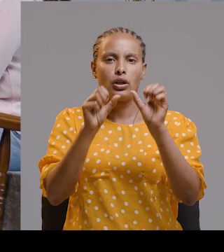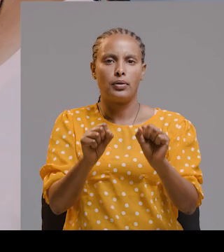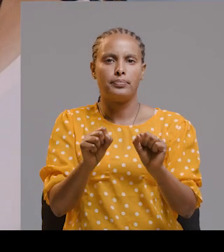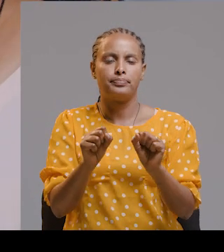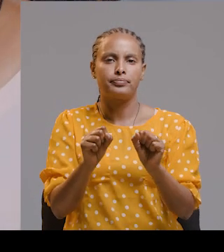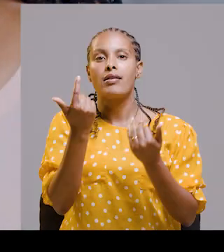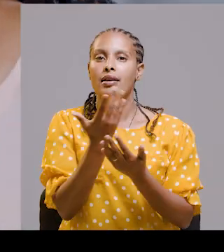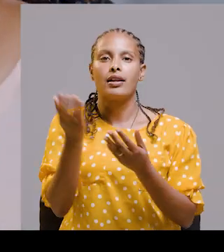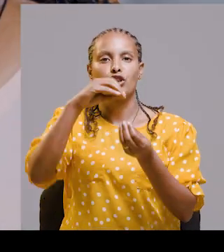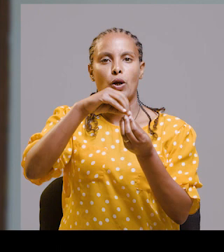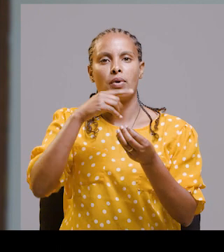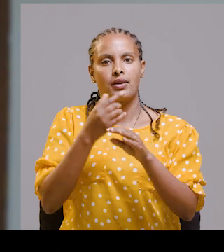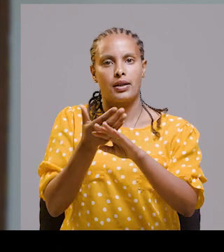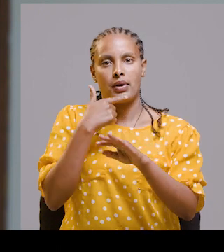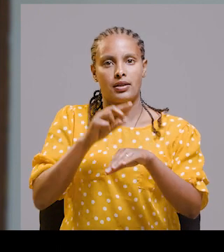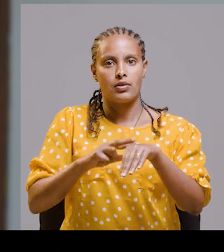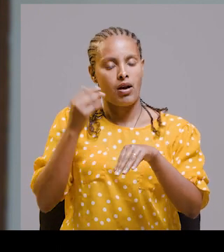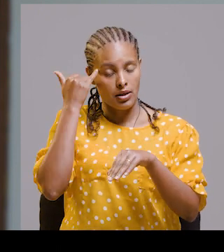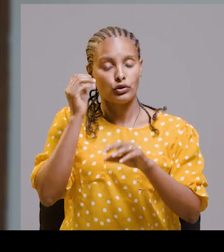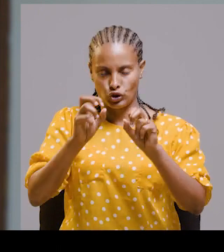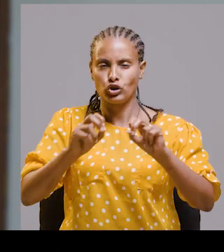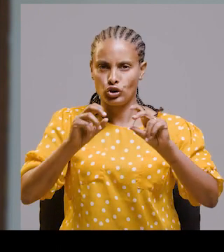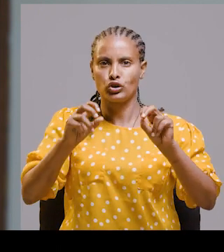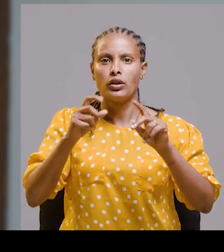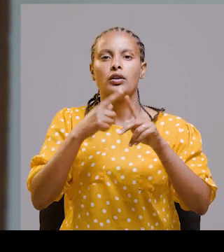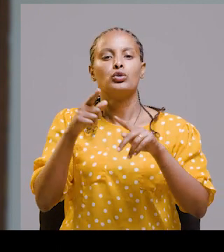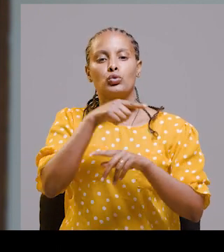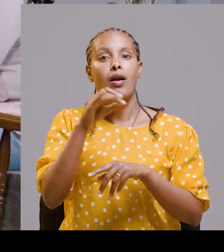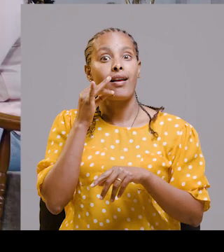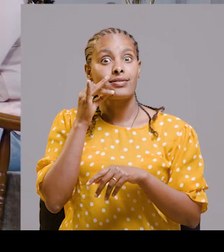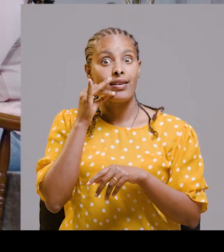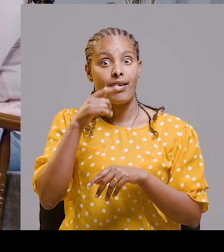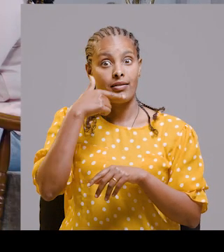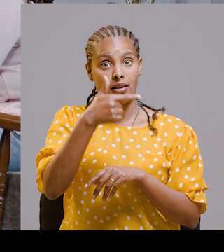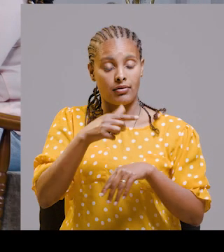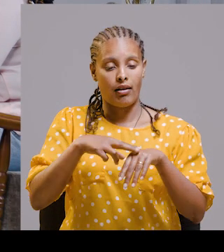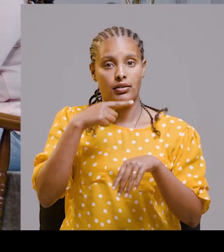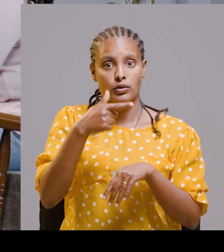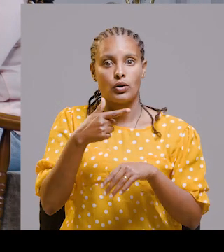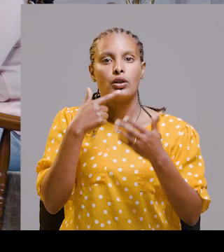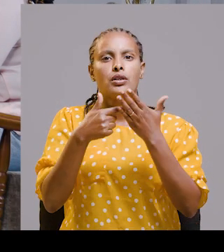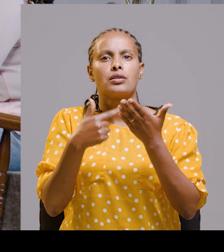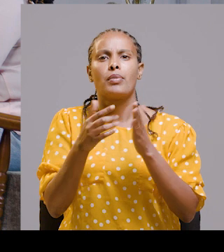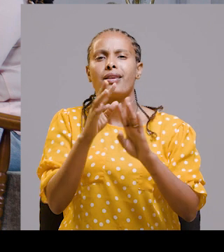ለውጦች መጥተዋል ማለት ነው አንድ ነገር ልጨምር ቅድም የተነሳው ፖይንት ላይ ለንሴ እንዳነሳችሁ